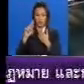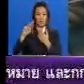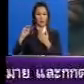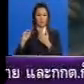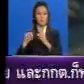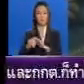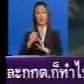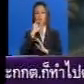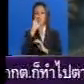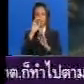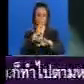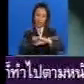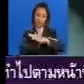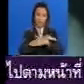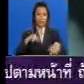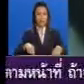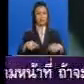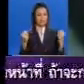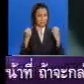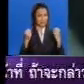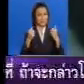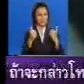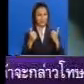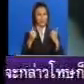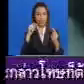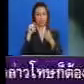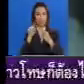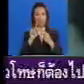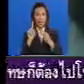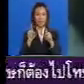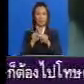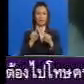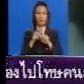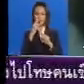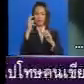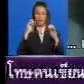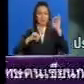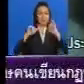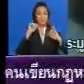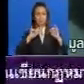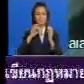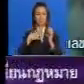ตรกำลังแขนและขาก็ดีมากสังเกตจากการที่แพนด้าน้อยแสดงท่าทางคล้ายกับพยายามจะยืนขึ้น